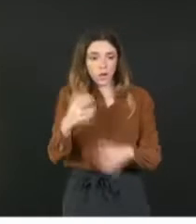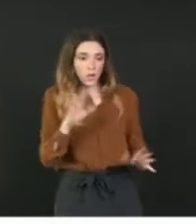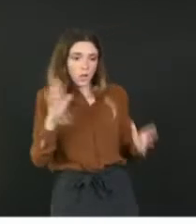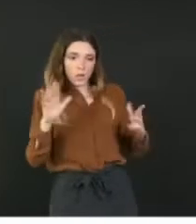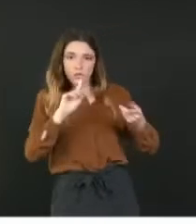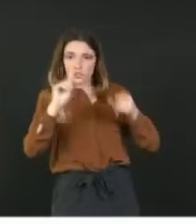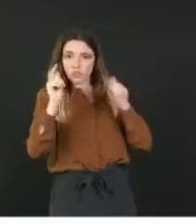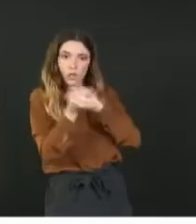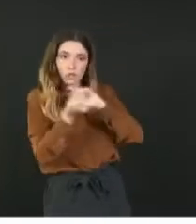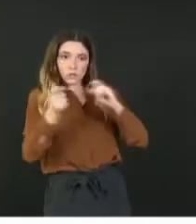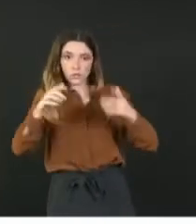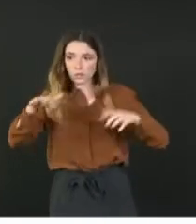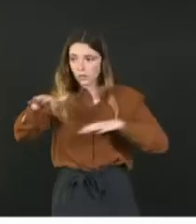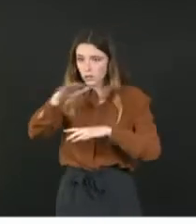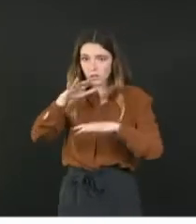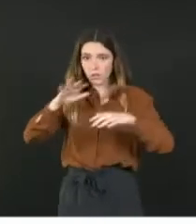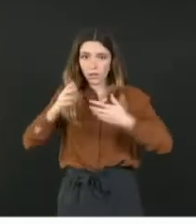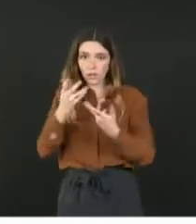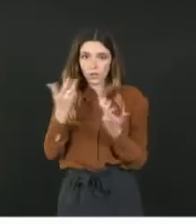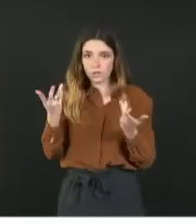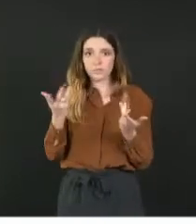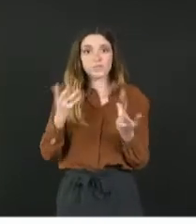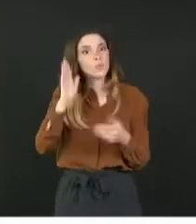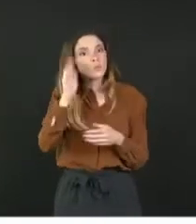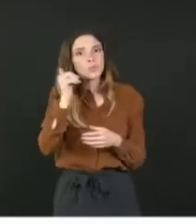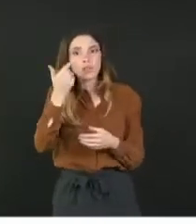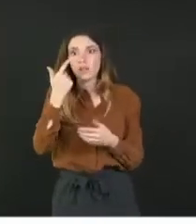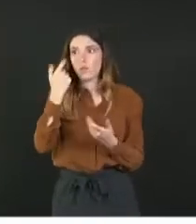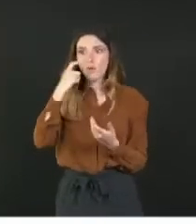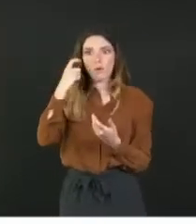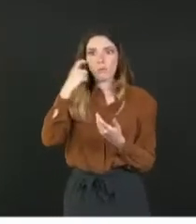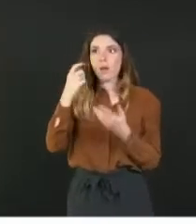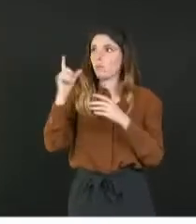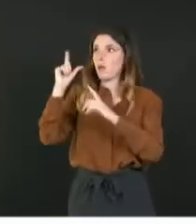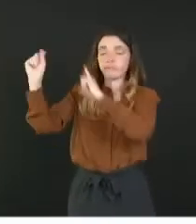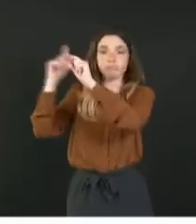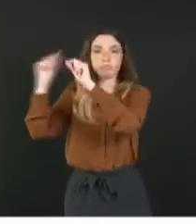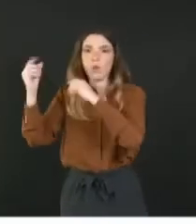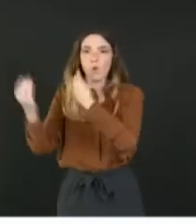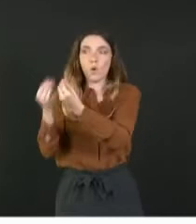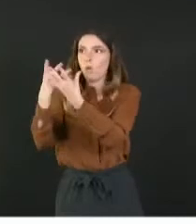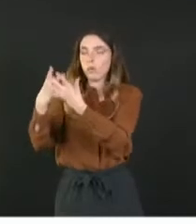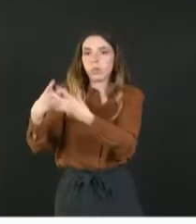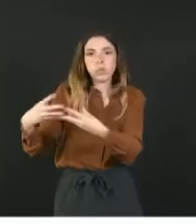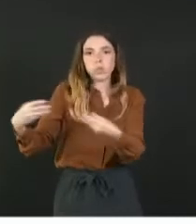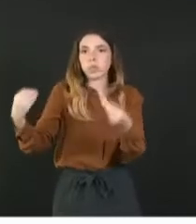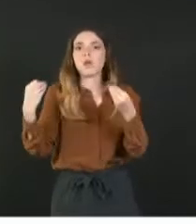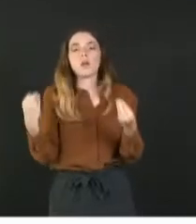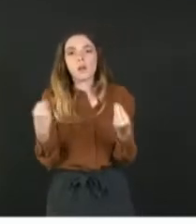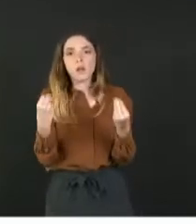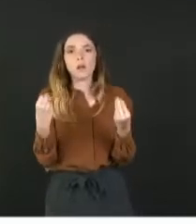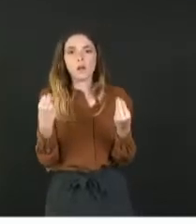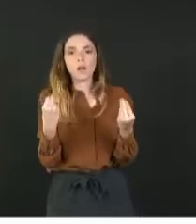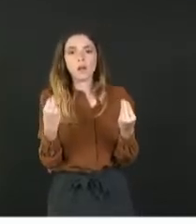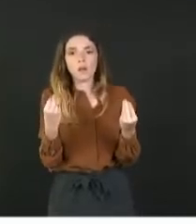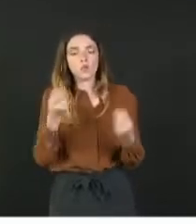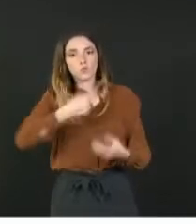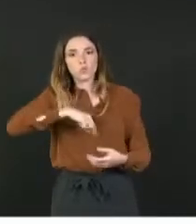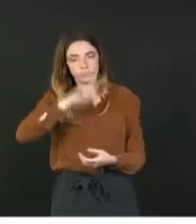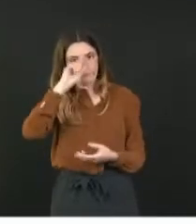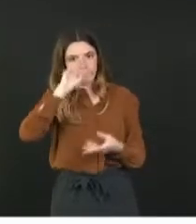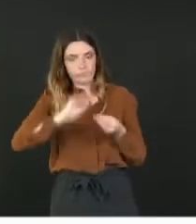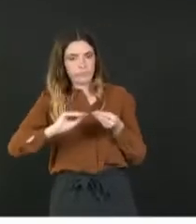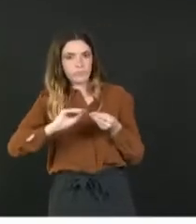cette... On peut parler d'hécatombe de la biodiversité au sein des villes. Et donc la question à se poser, c'est de quelle place